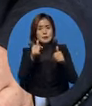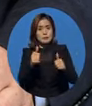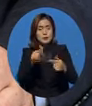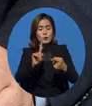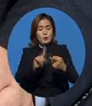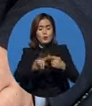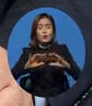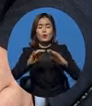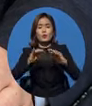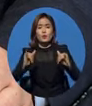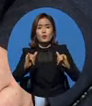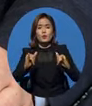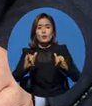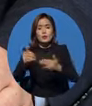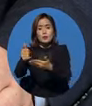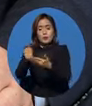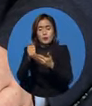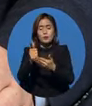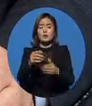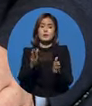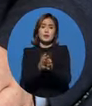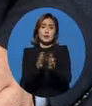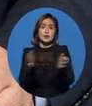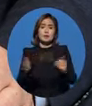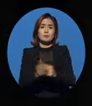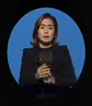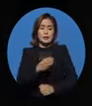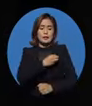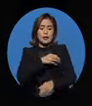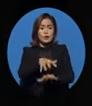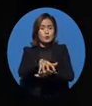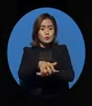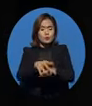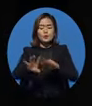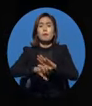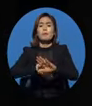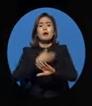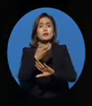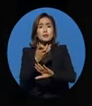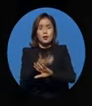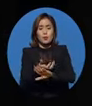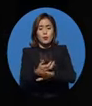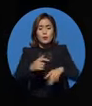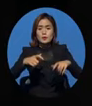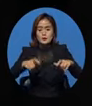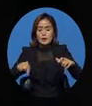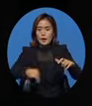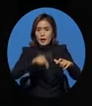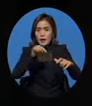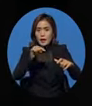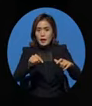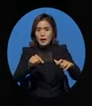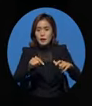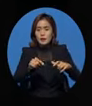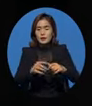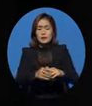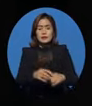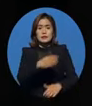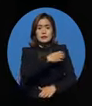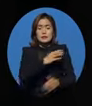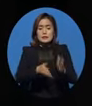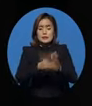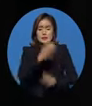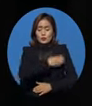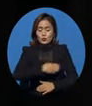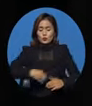국민 배심원단 제도를 도입하게 씁니까 당 조직을 혁신 해서 지역 현장 중심의 시 군 구 지구당